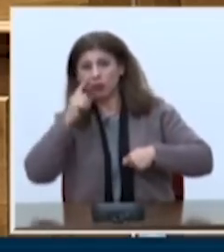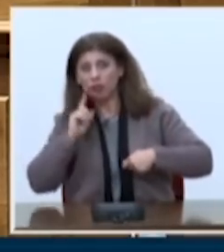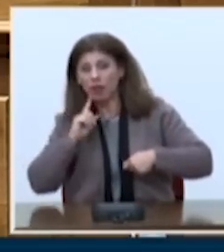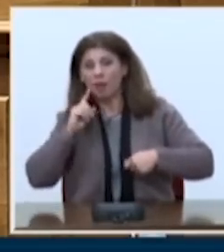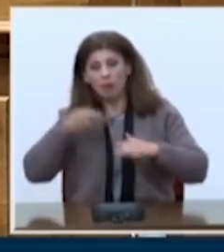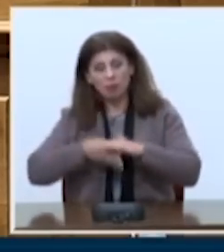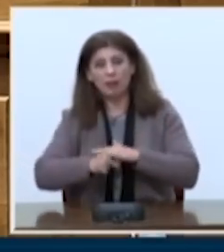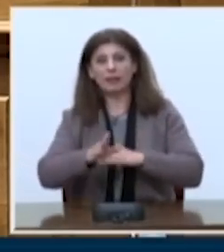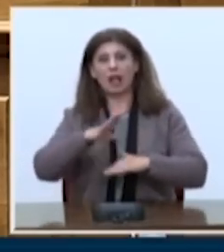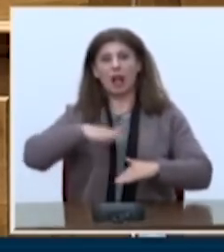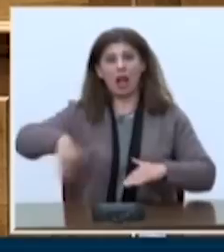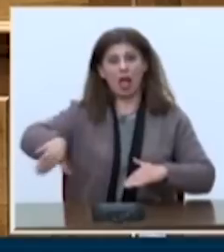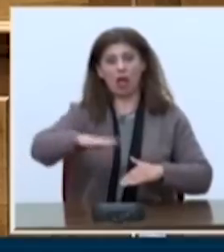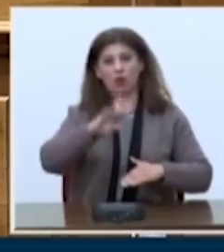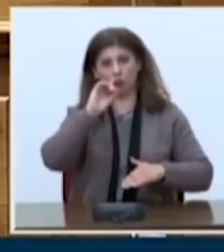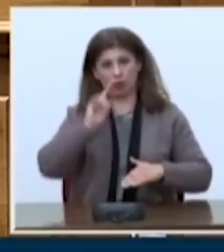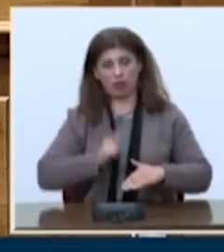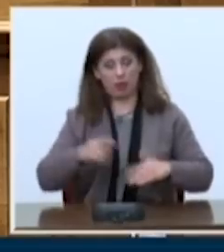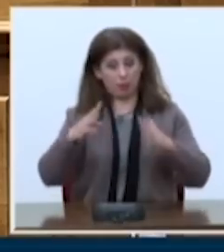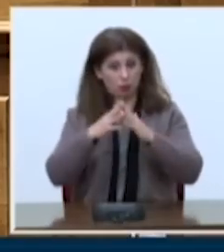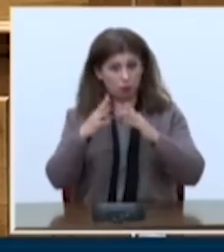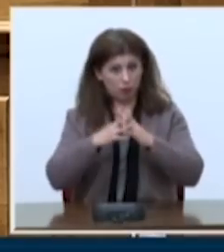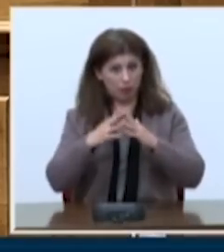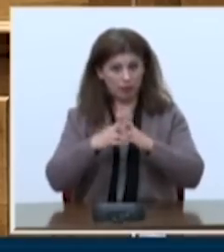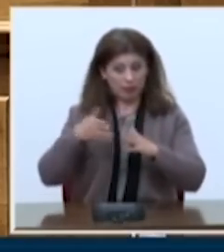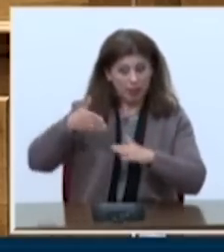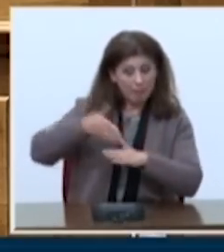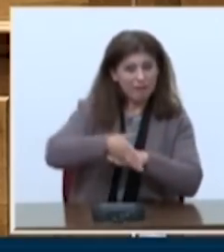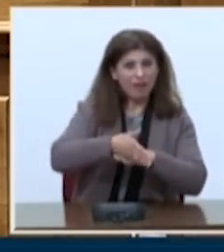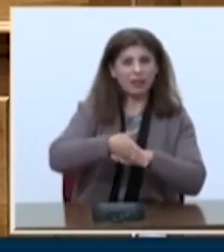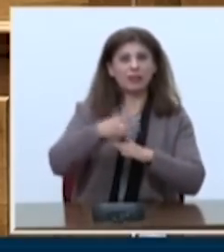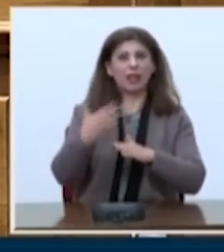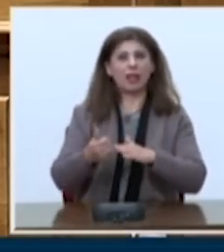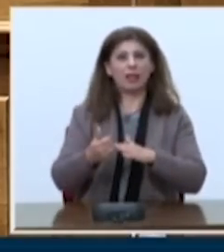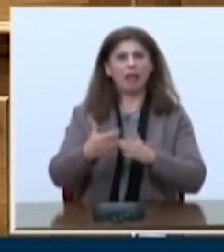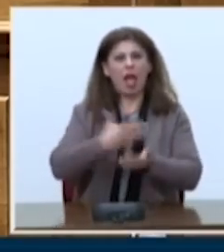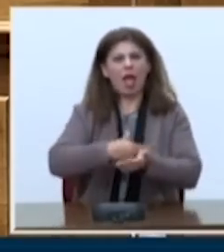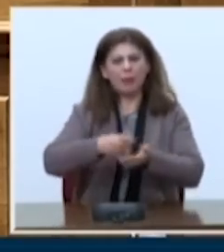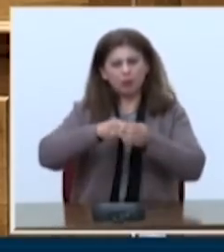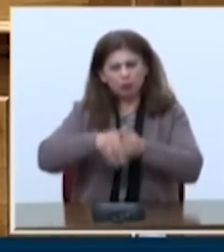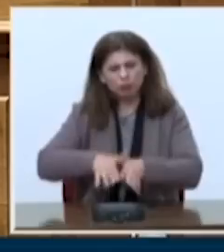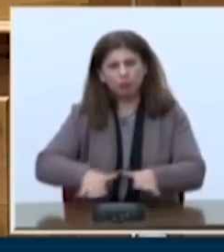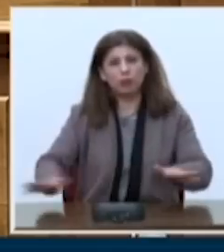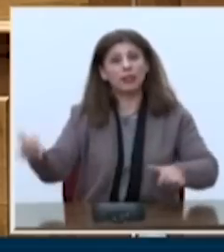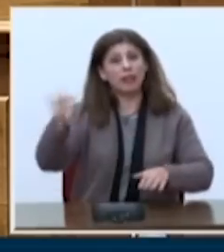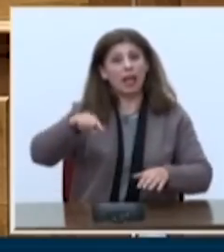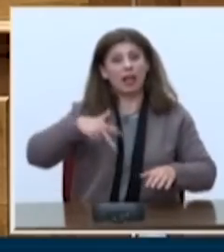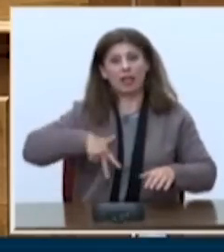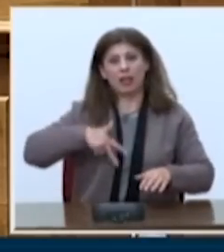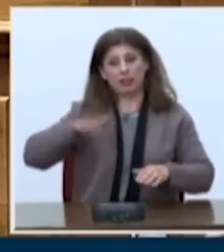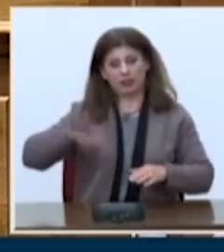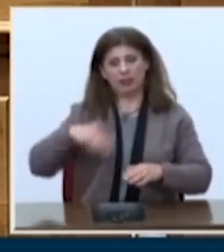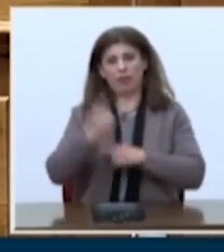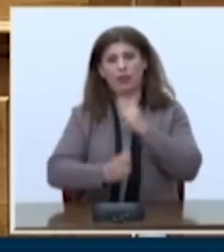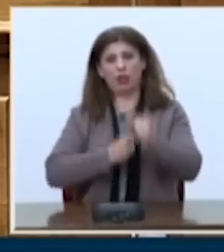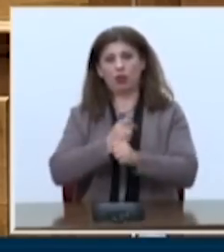που με τους πολέμους και τις επεμβάσεις έχει αιματοχυλήσει και άλλους λαούς τα τελευταία χρόνια,